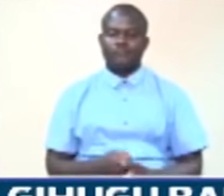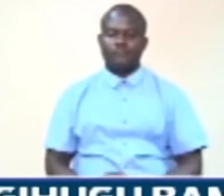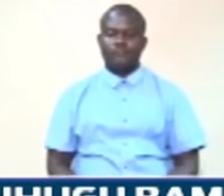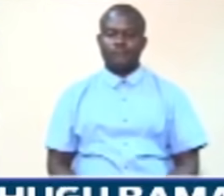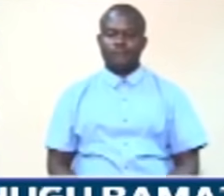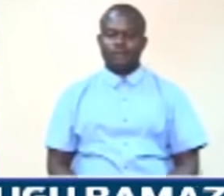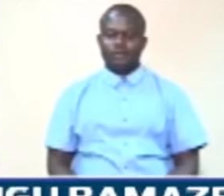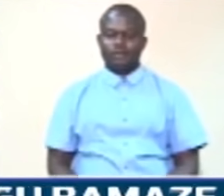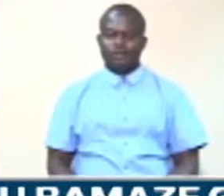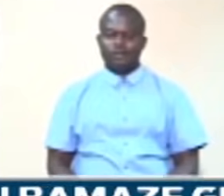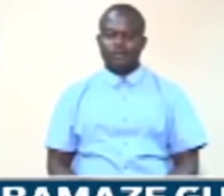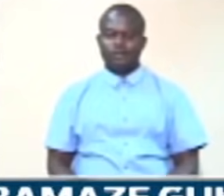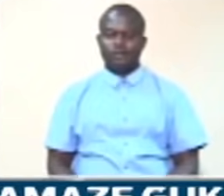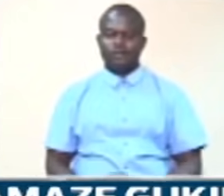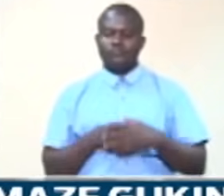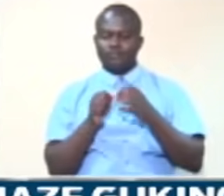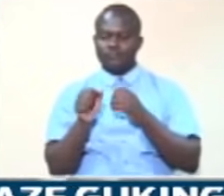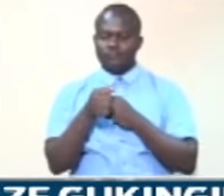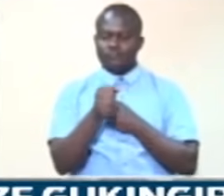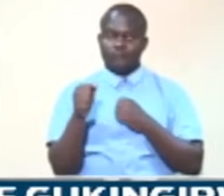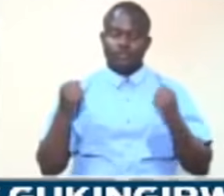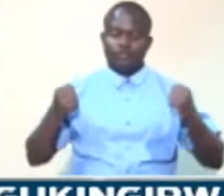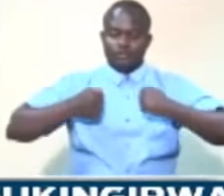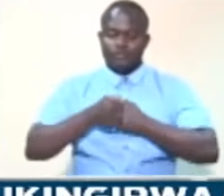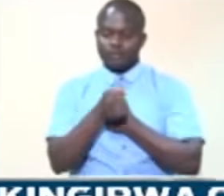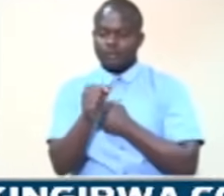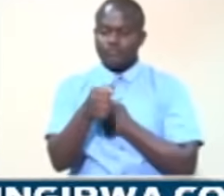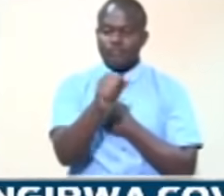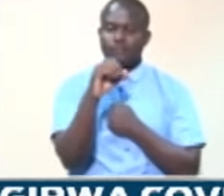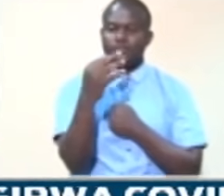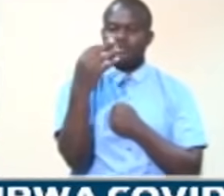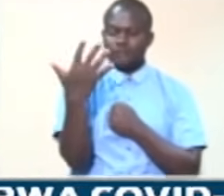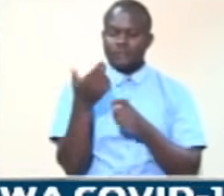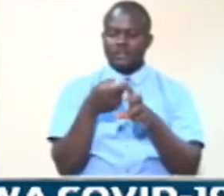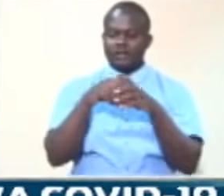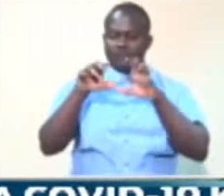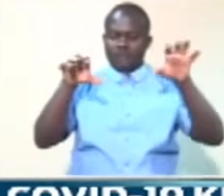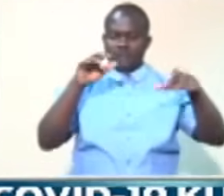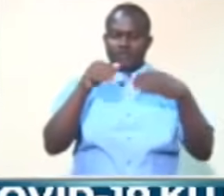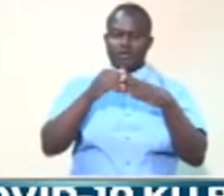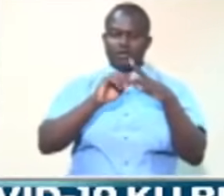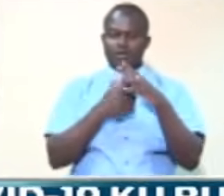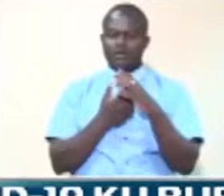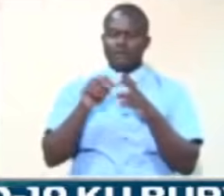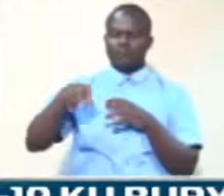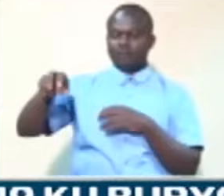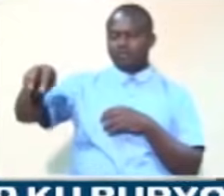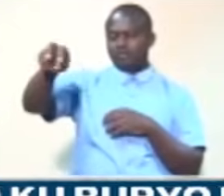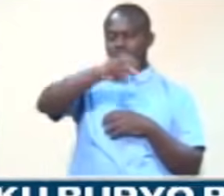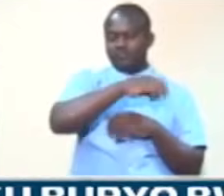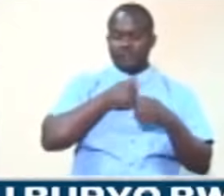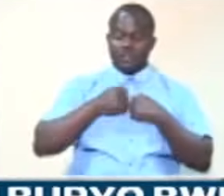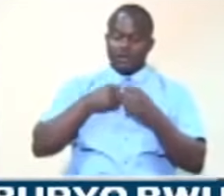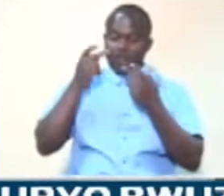Mutuyezu Ba mukerarugendo 35 baturutse mu mpande zitandukanye z'isi batangira urugendo rwo kuzenguruka Rwanda bareye